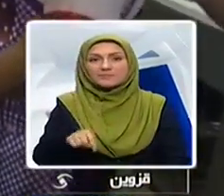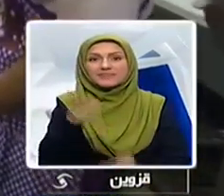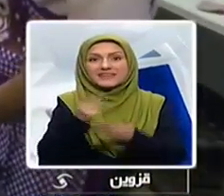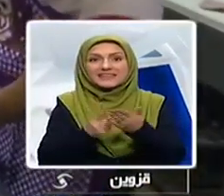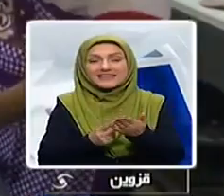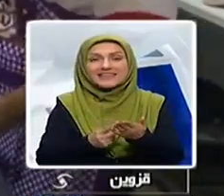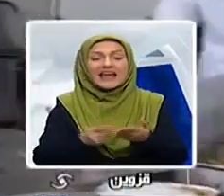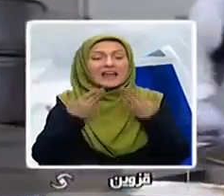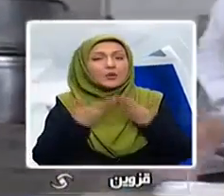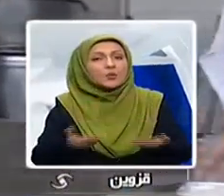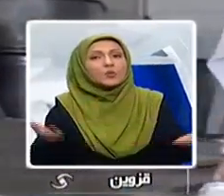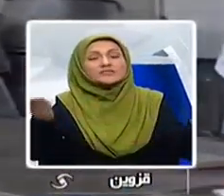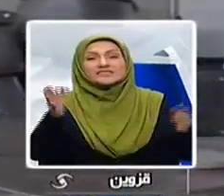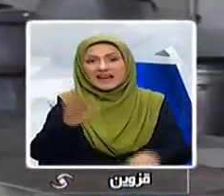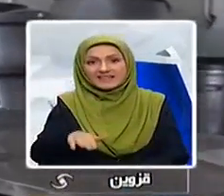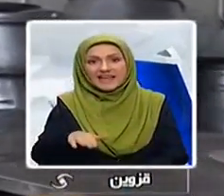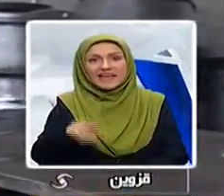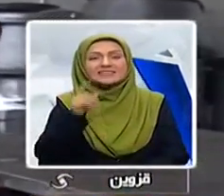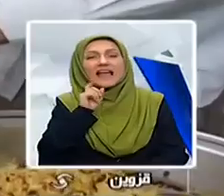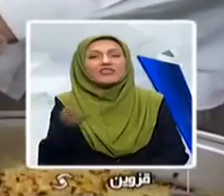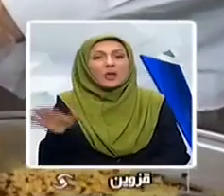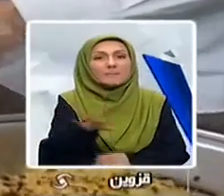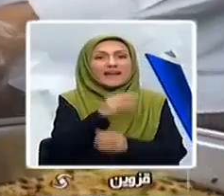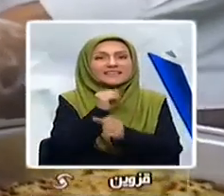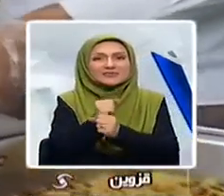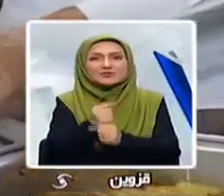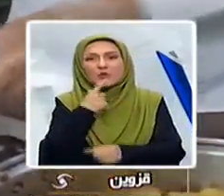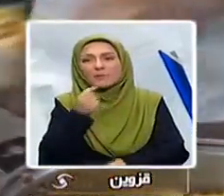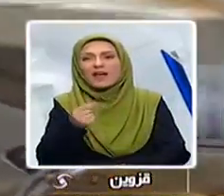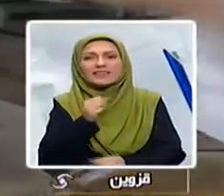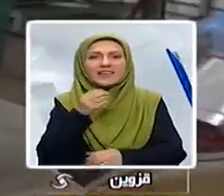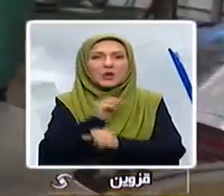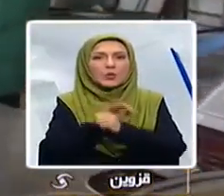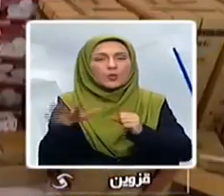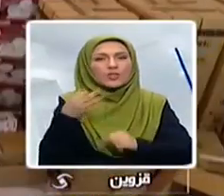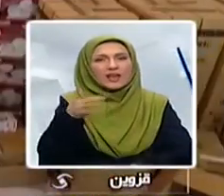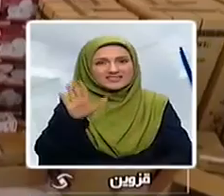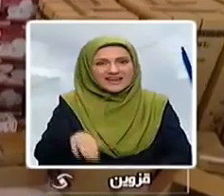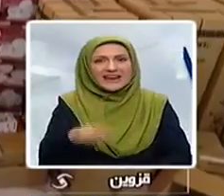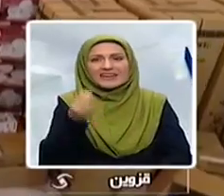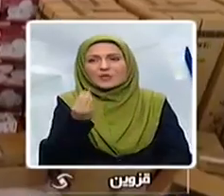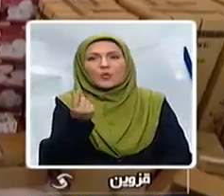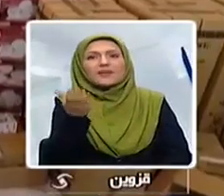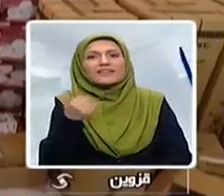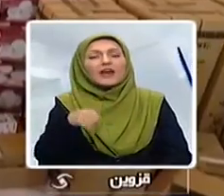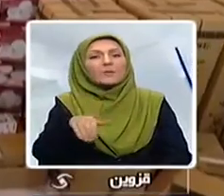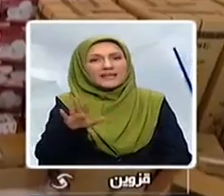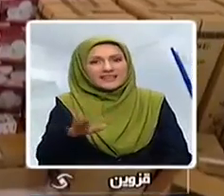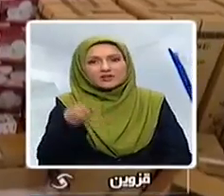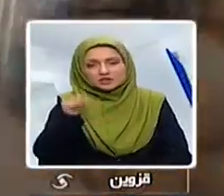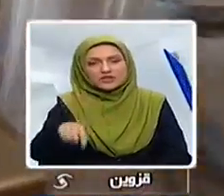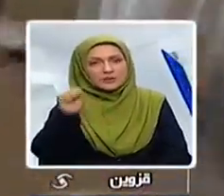از خانواده مددجویان است. مشاغلی که به خاطر کرونا هم آسیب دیدند دور این سفره می نشینند. رزمایش کمک مؤمنانه در استان